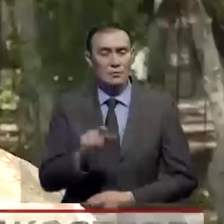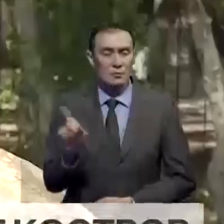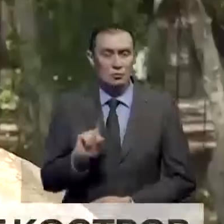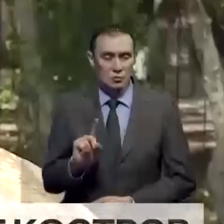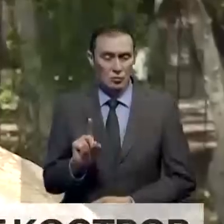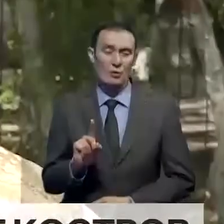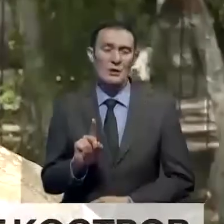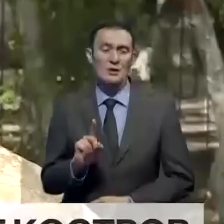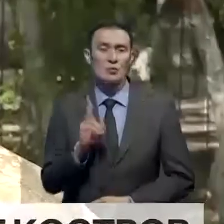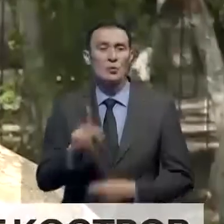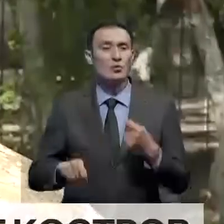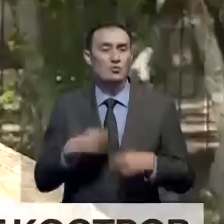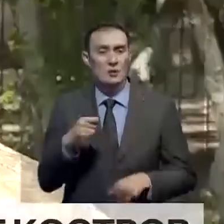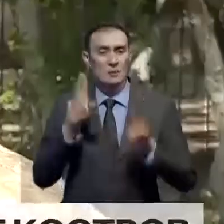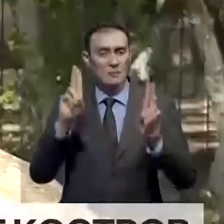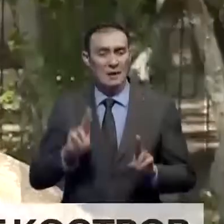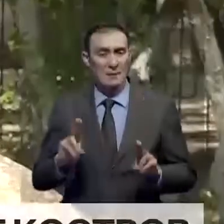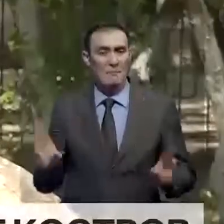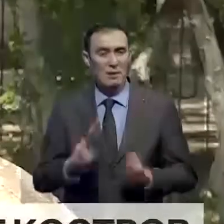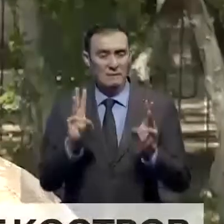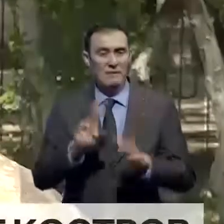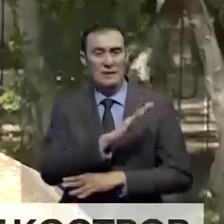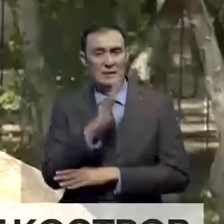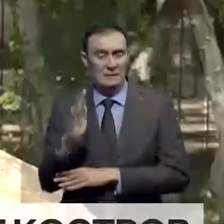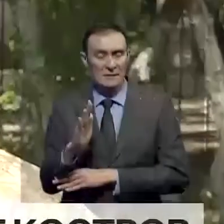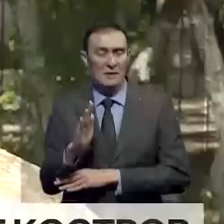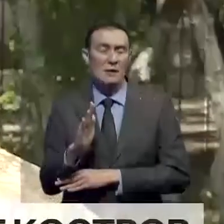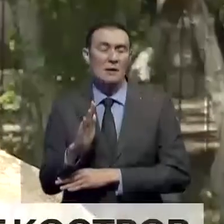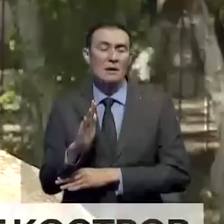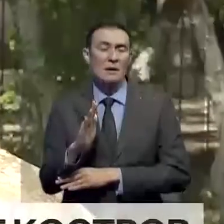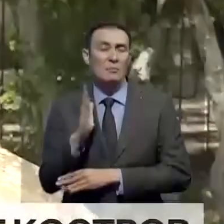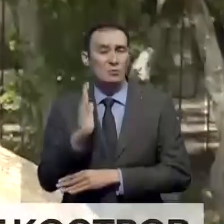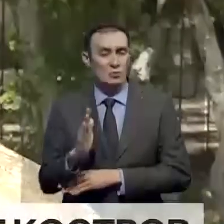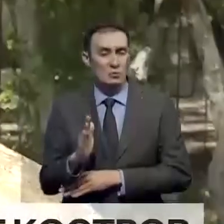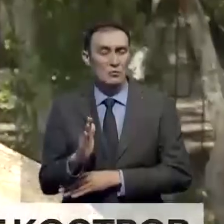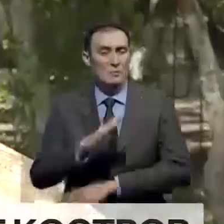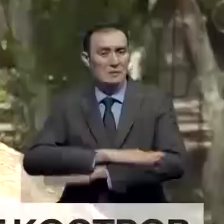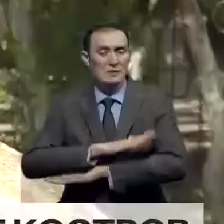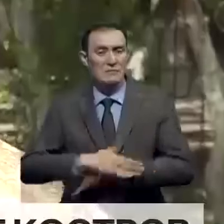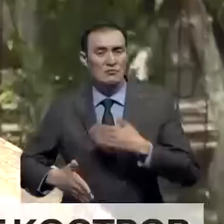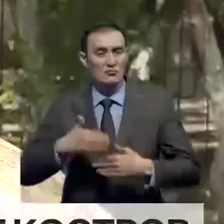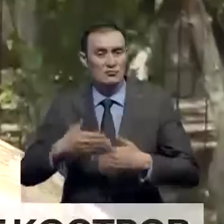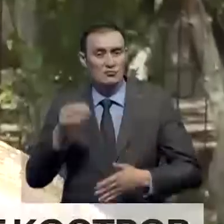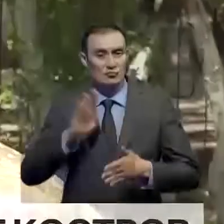что за нарушение правил пожарной безопасности в лесах и санитарных правил в лесах предусмотрена административная